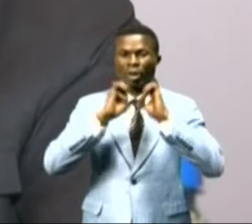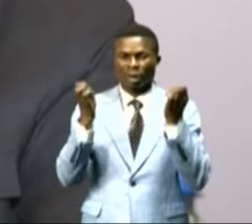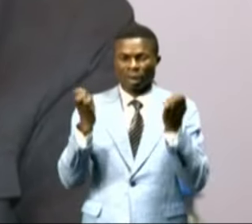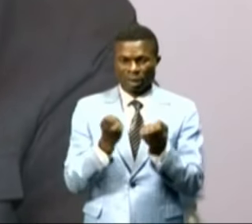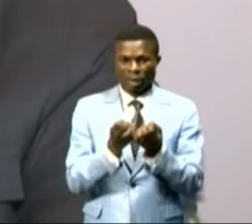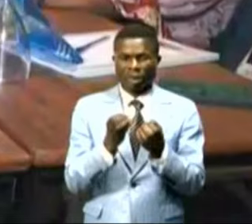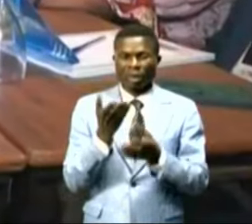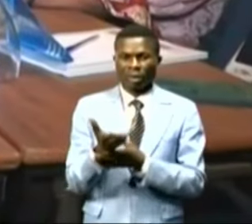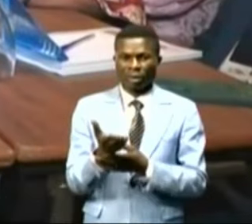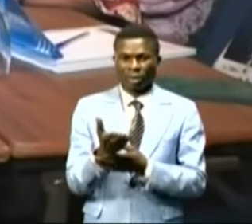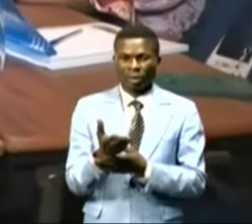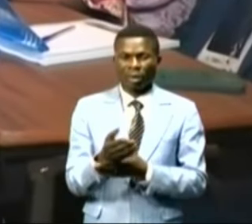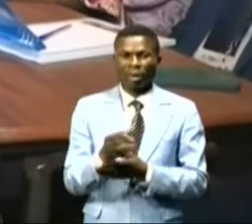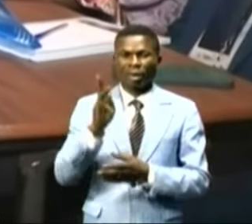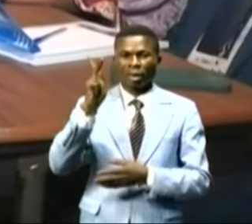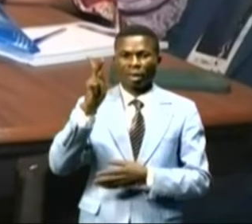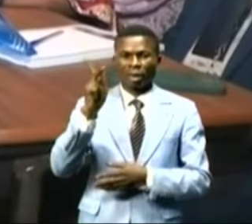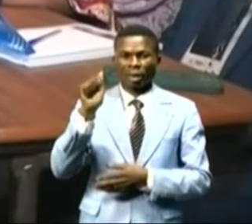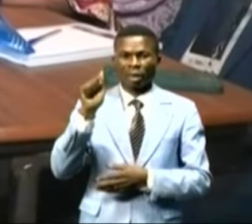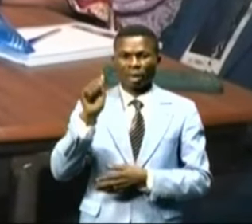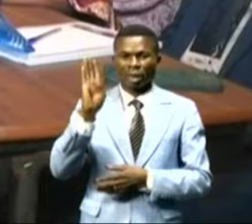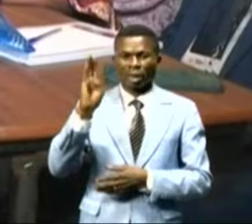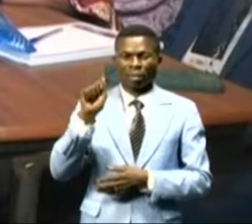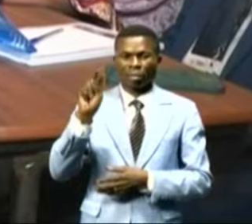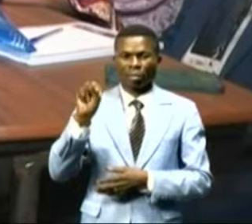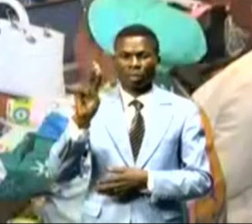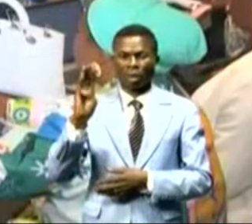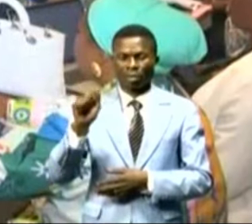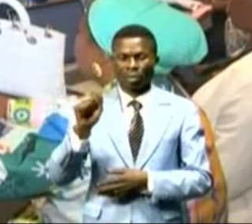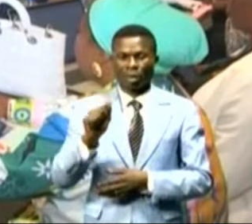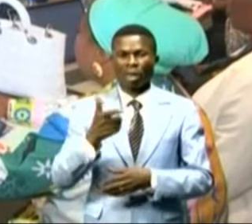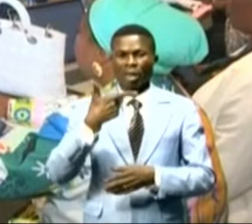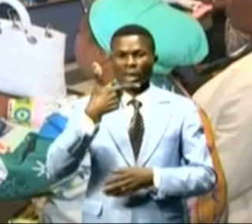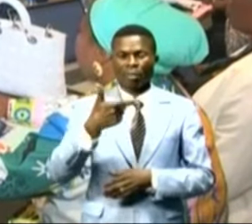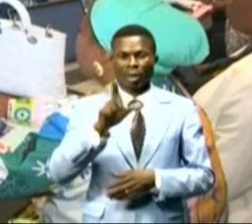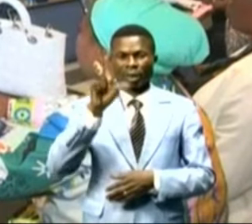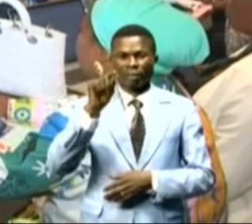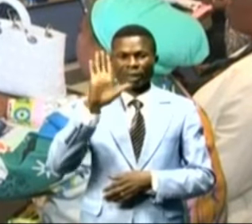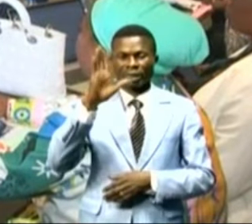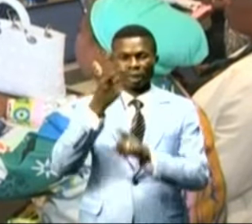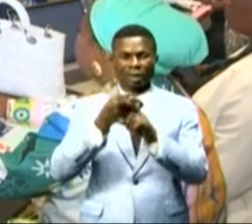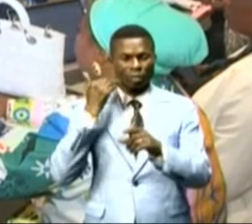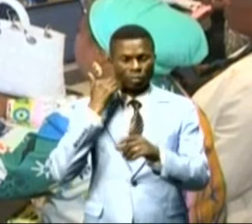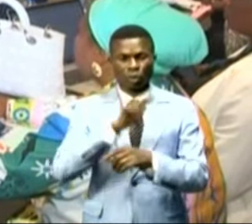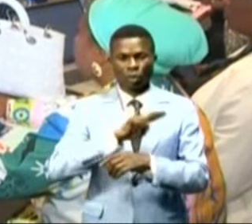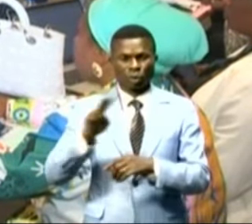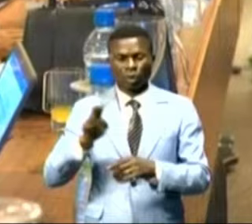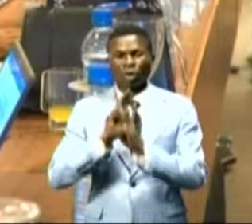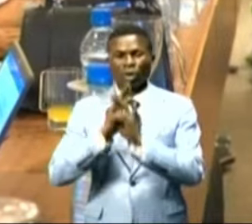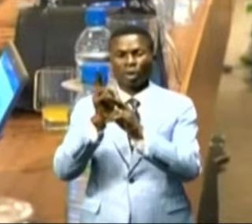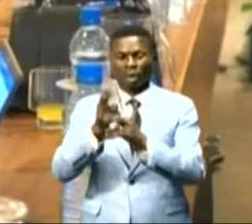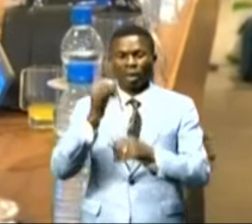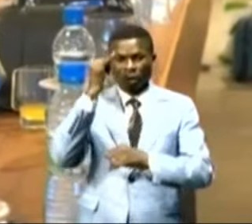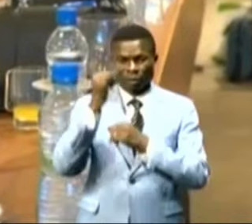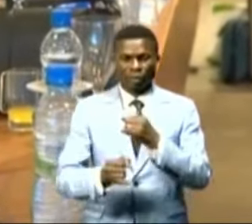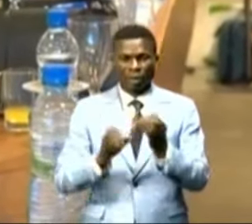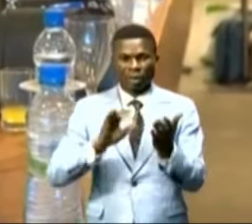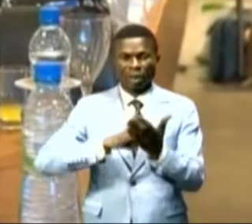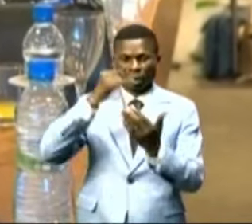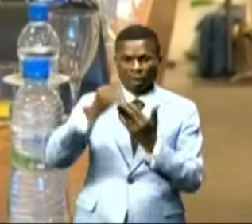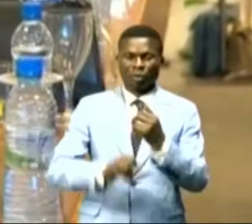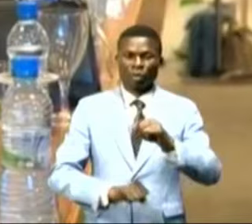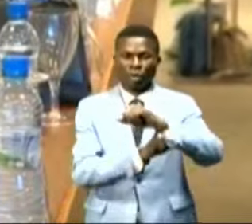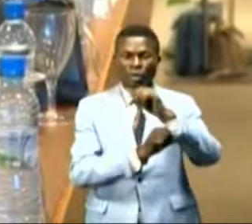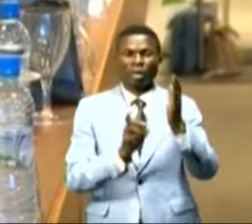Atoum Kabamba, ce mardi 25 juin à Kinshasa, les travaux de validation du rapport d'achèvement du projet d'appui